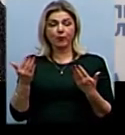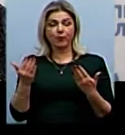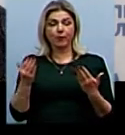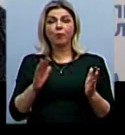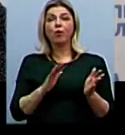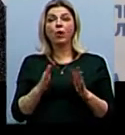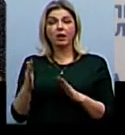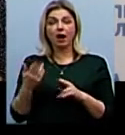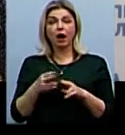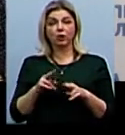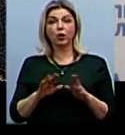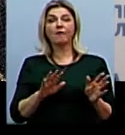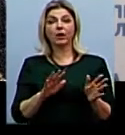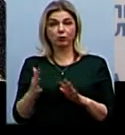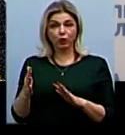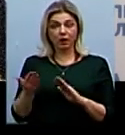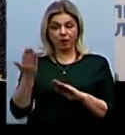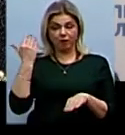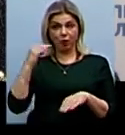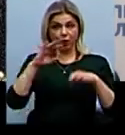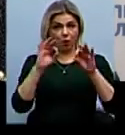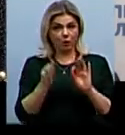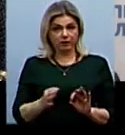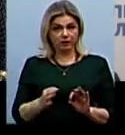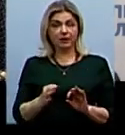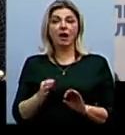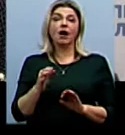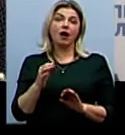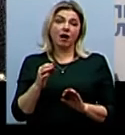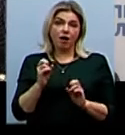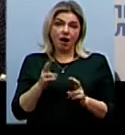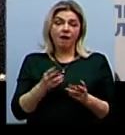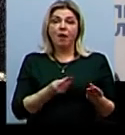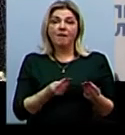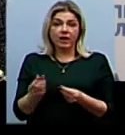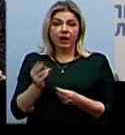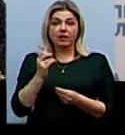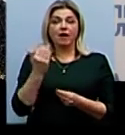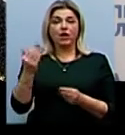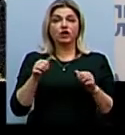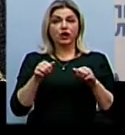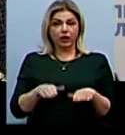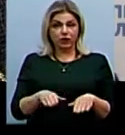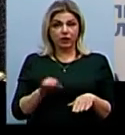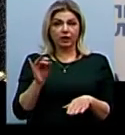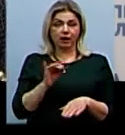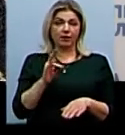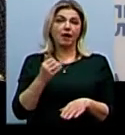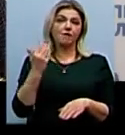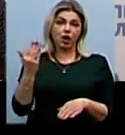події, які відбулися минулої осені, якимось чином там вплинули, я думаю, на ваші рішення і на вас, на